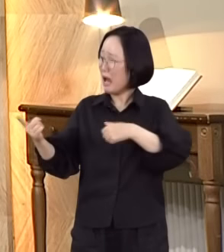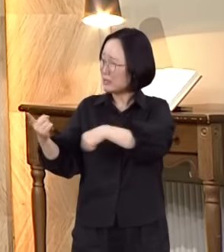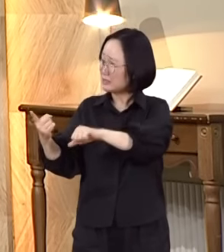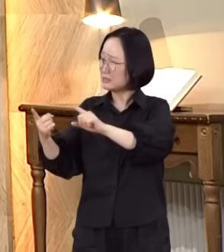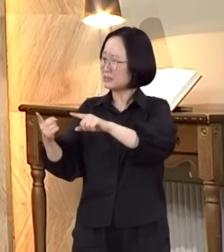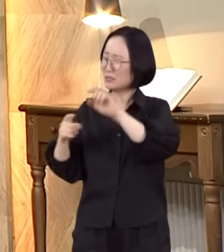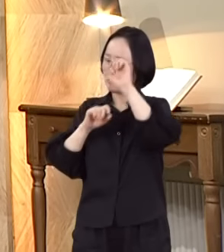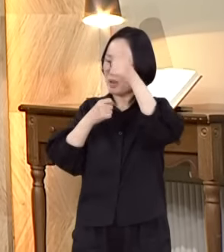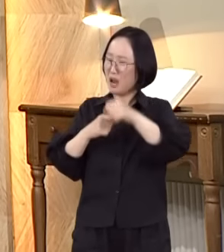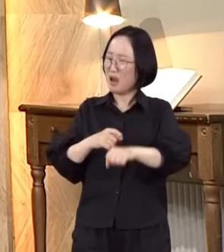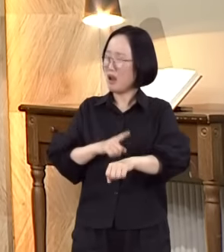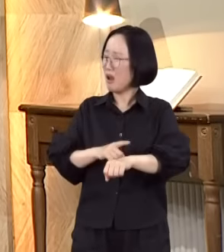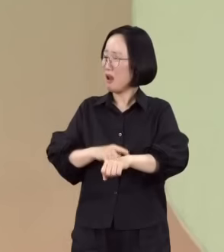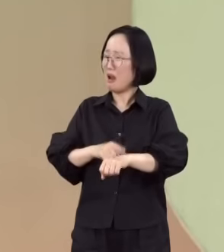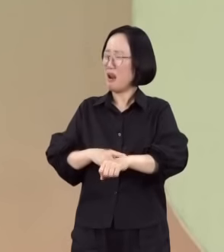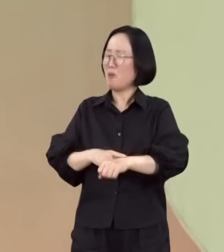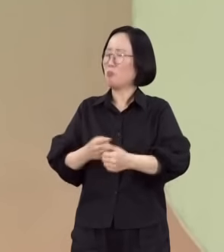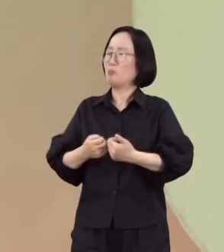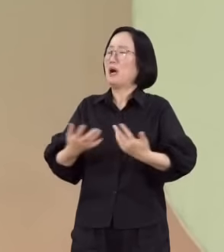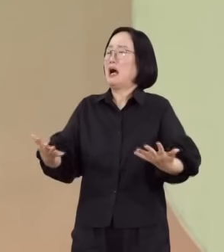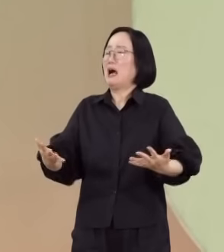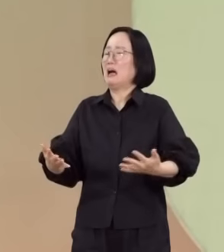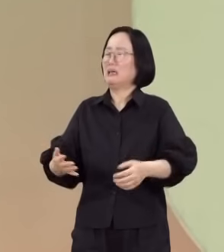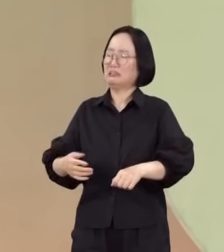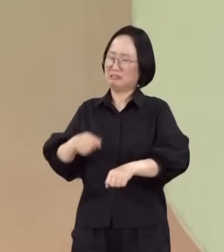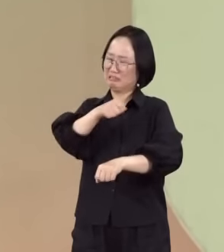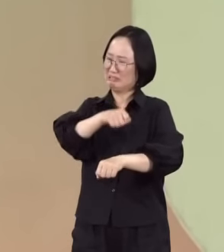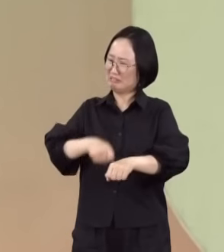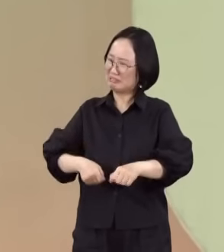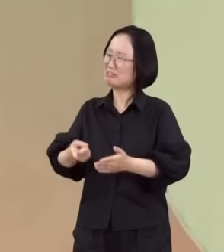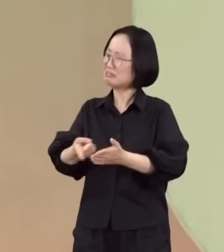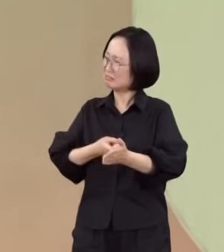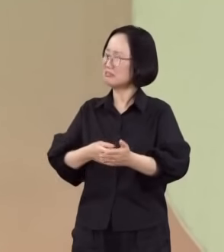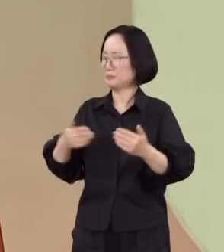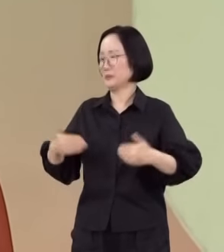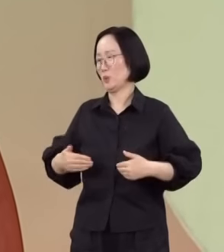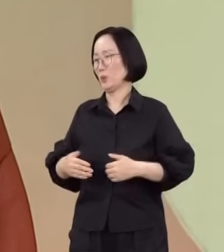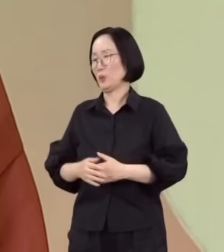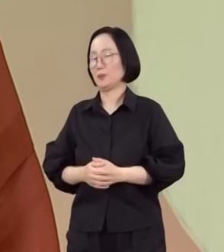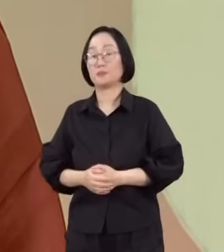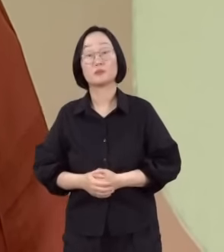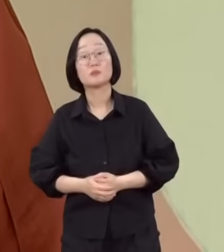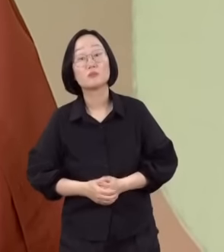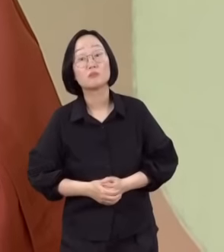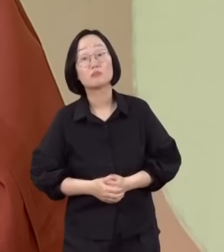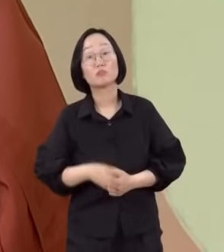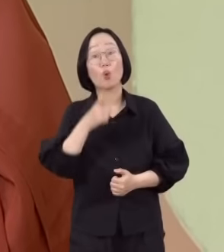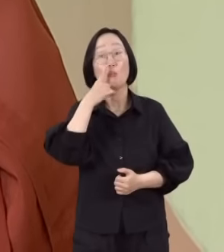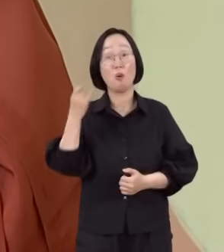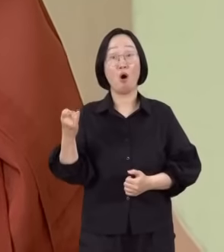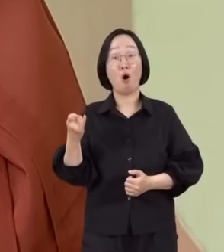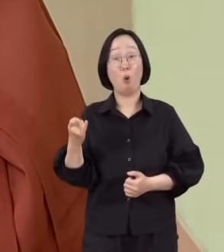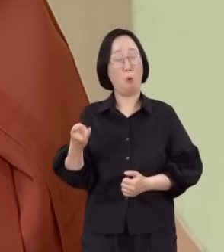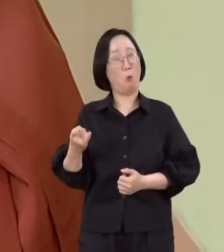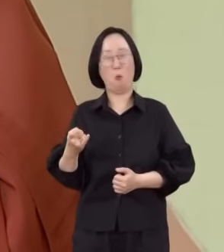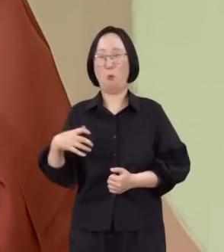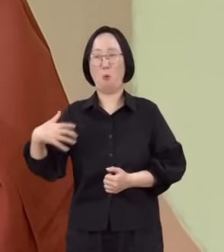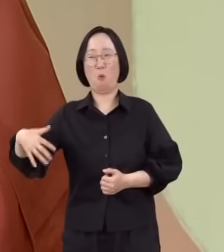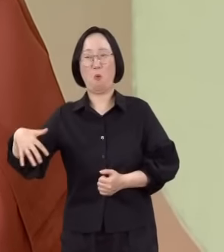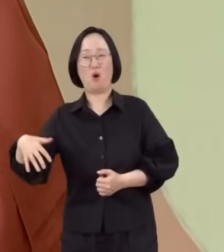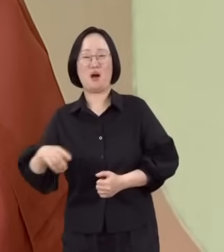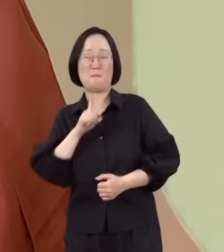딱 이렇게 얘기 하셨대요 어머니가 대단한 불자 님이셨다 봐요 방법이 없다면 한